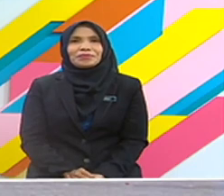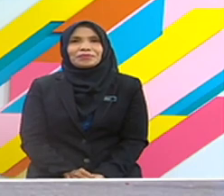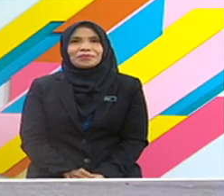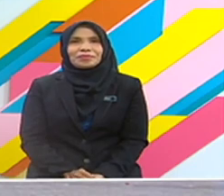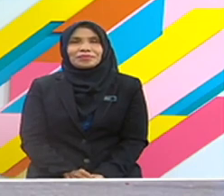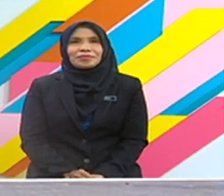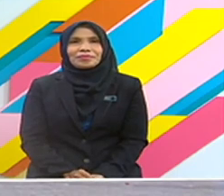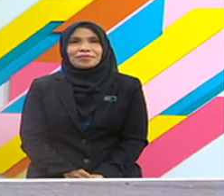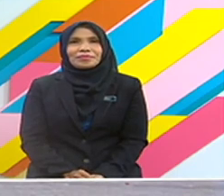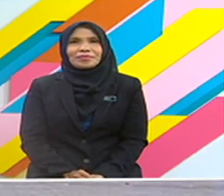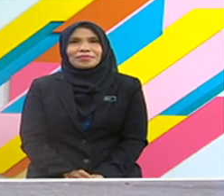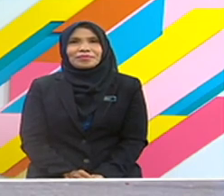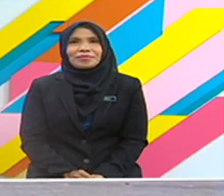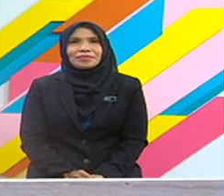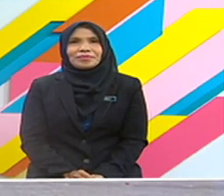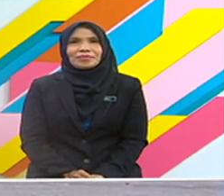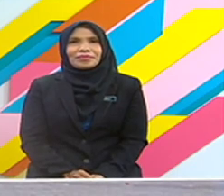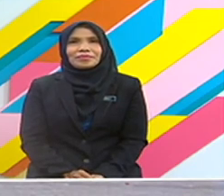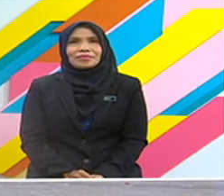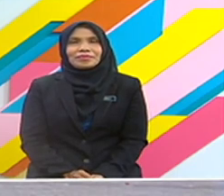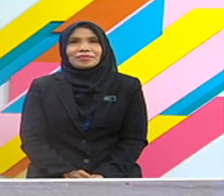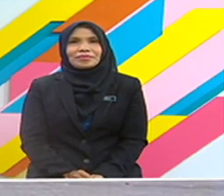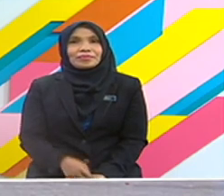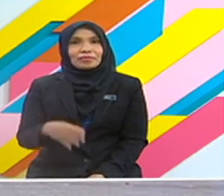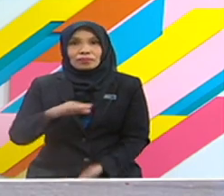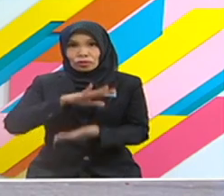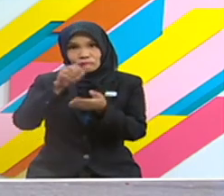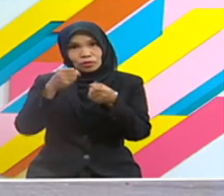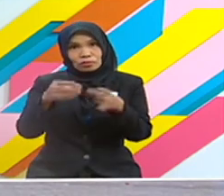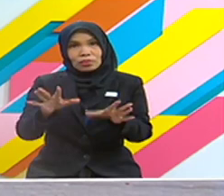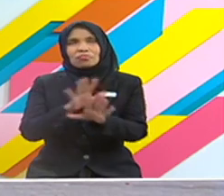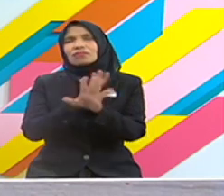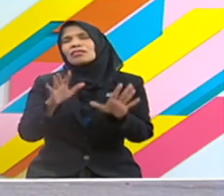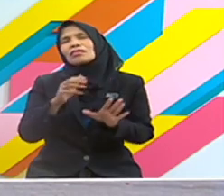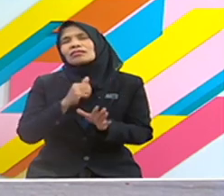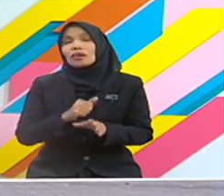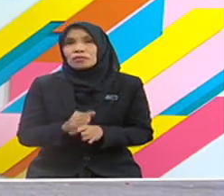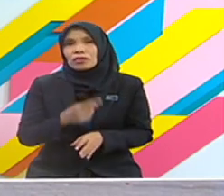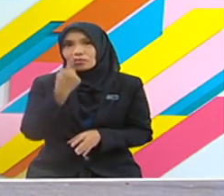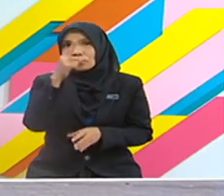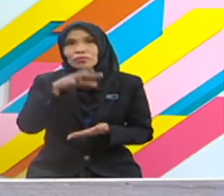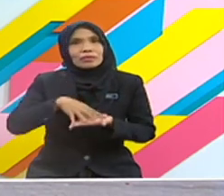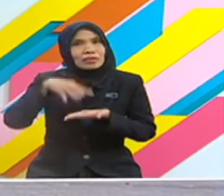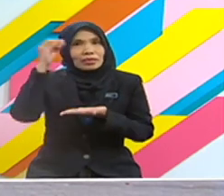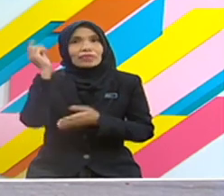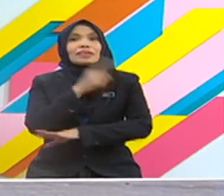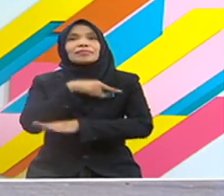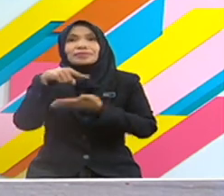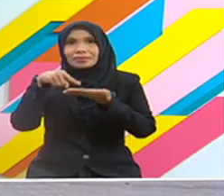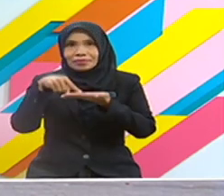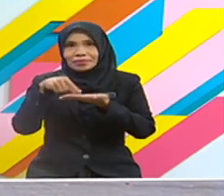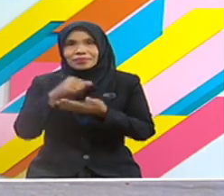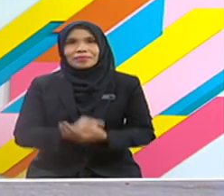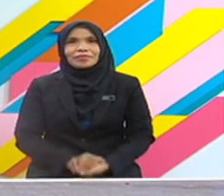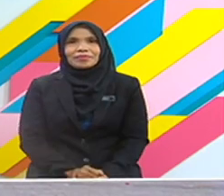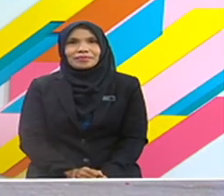dah tak sabar sebenarnya, Cikgu Syaira, Cikgu Suhaila, nak belajar hari ini. Dan tadi kalau kita